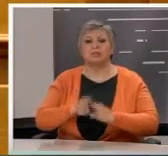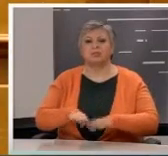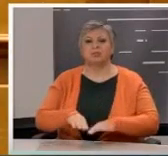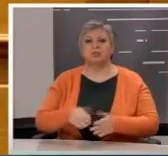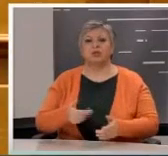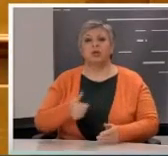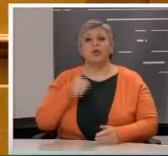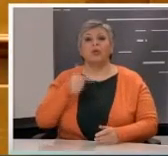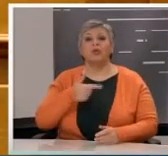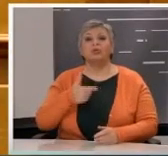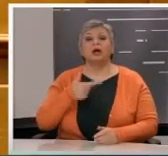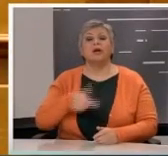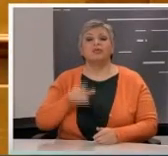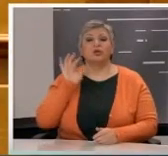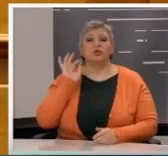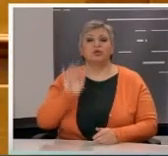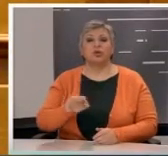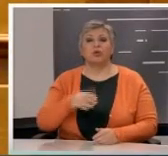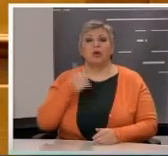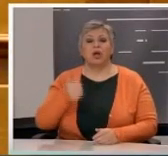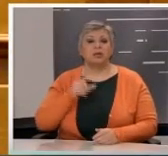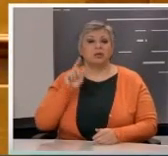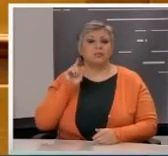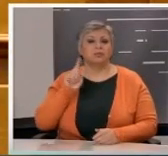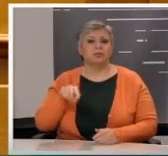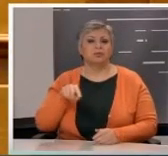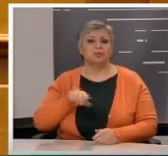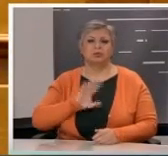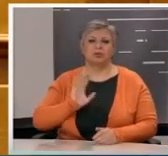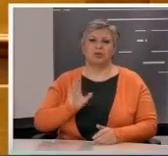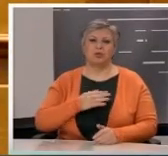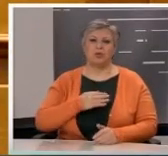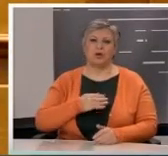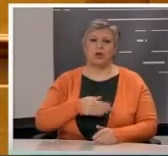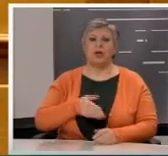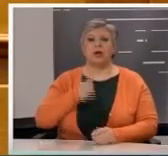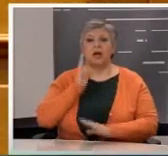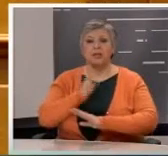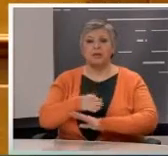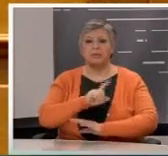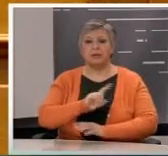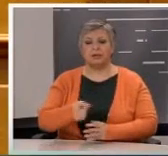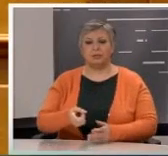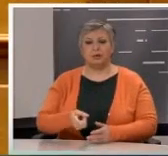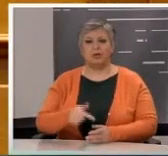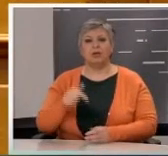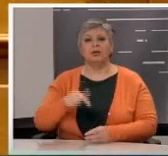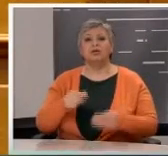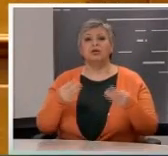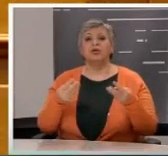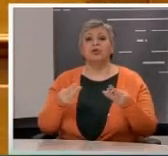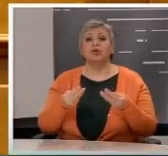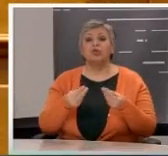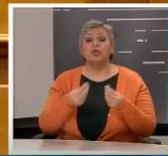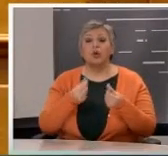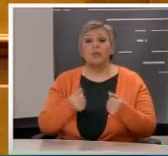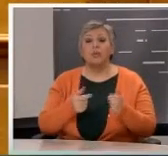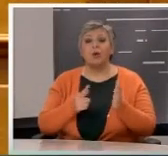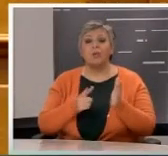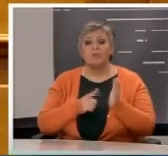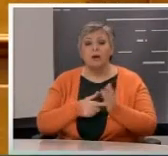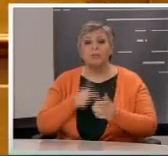ούτε στοχεύει το Σύνταγμα στην ατιμωρησία. Και αυτός δεν μπορεί παρά να είναι ο τρόπος με τον οποίο